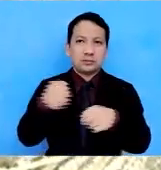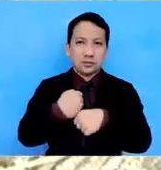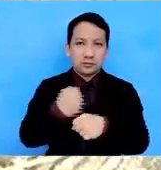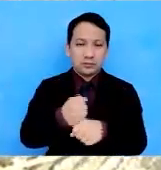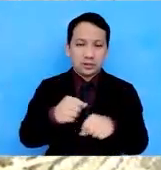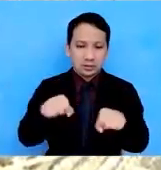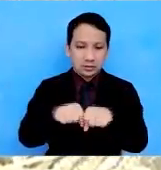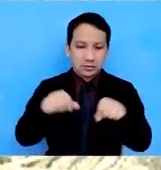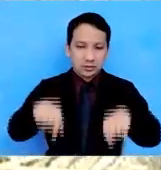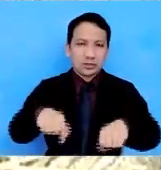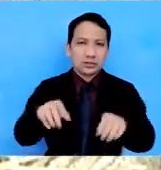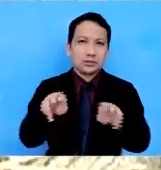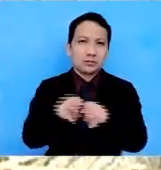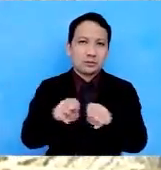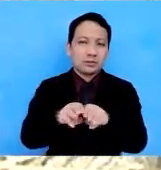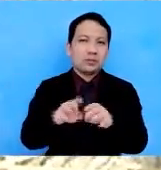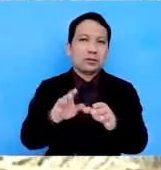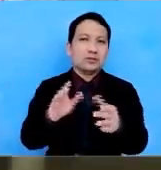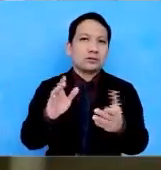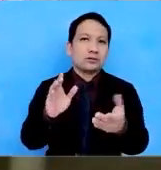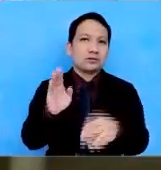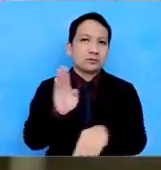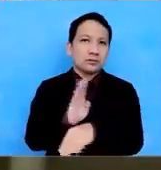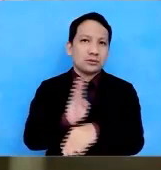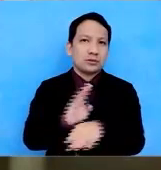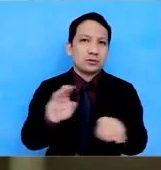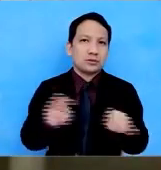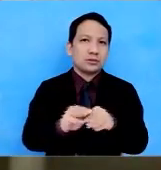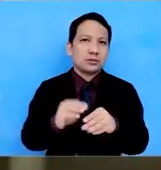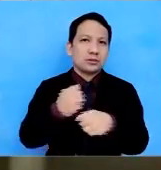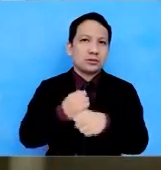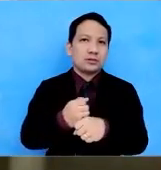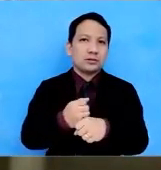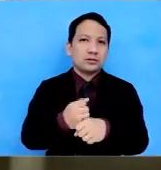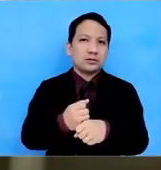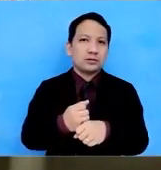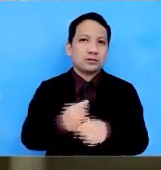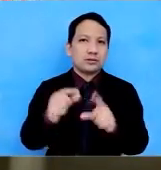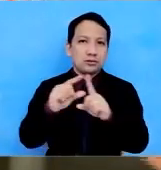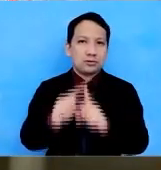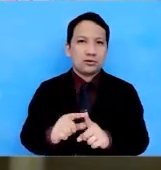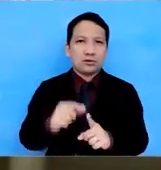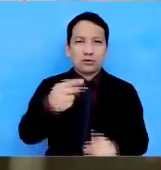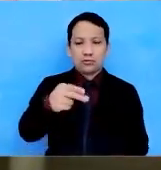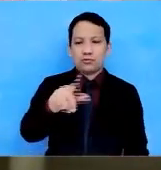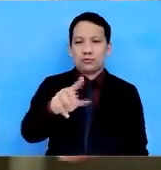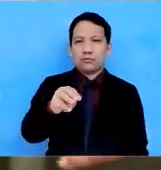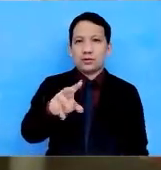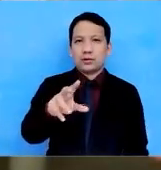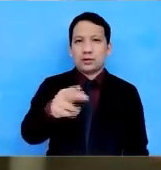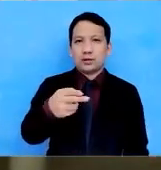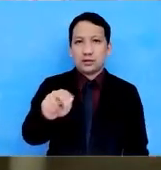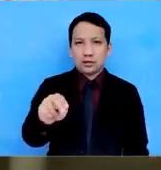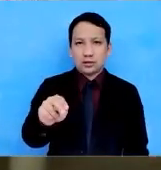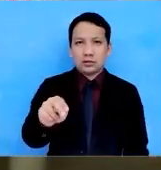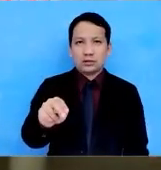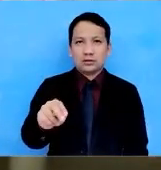Marikina. So when you think of Project Hulmahan, mga words na lumalabas dito ay